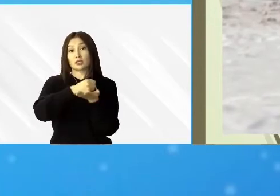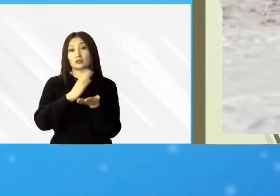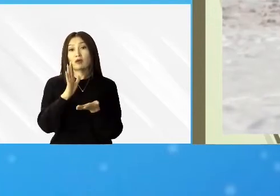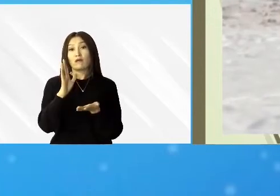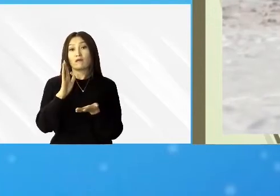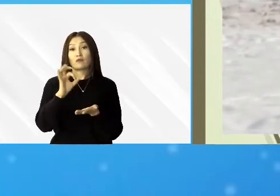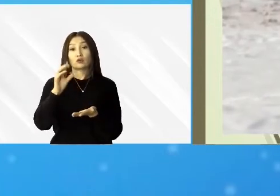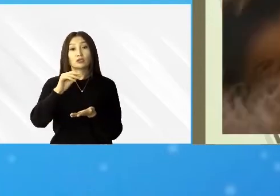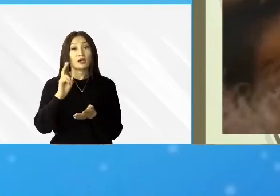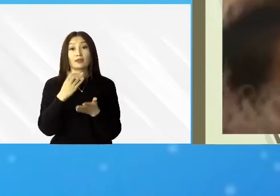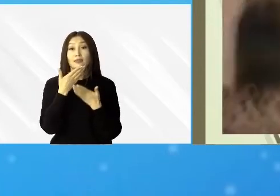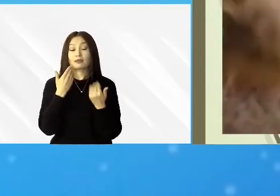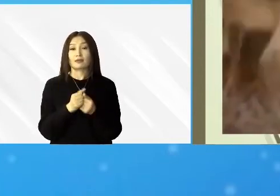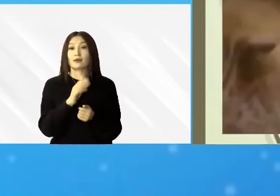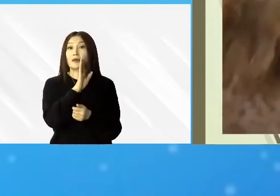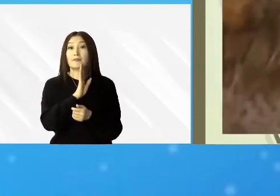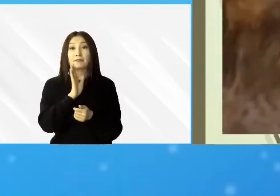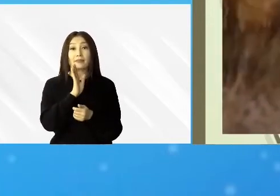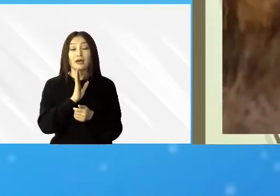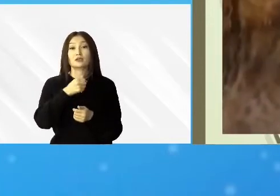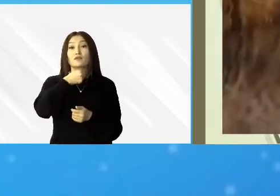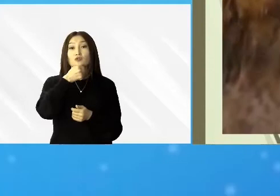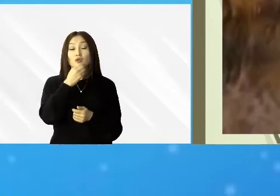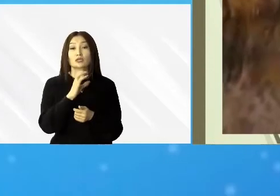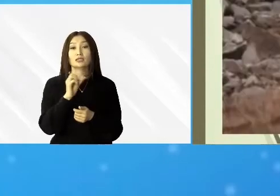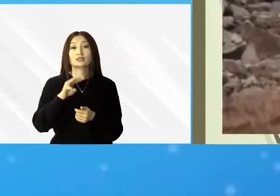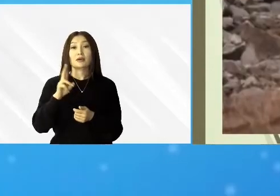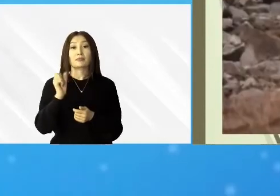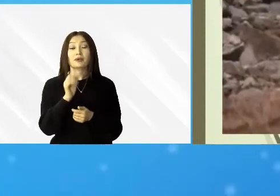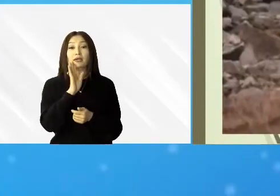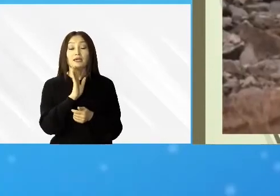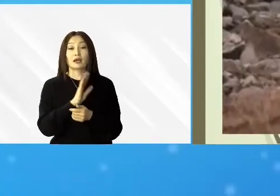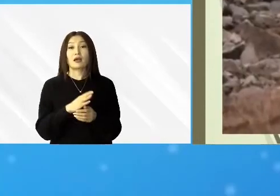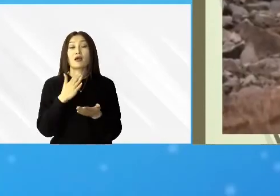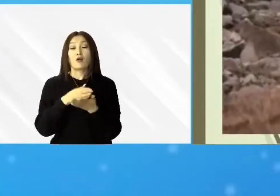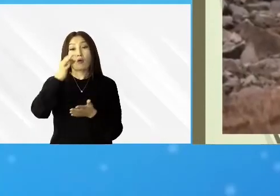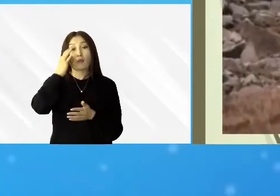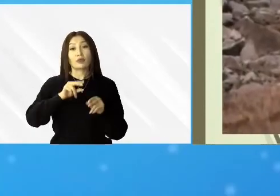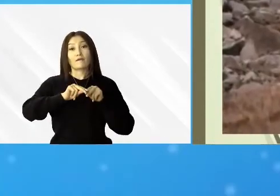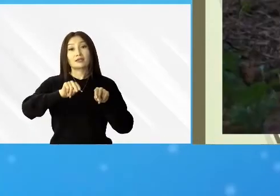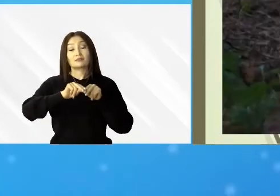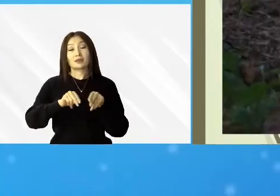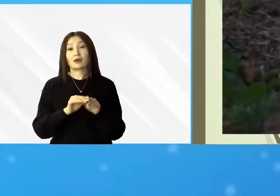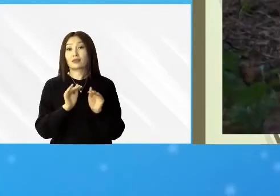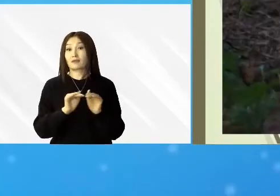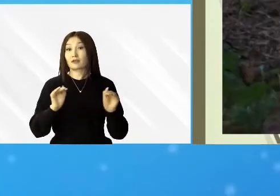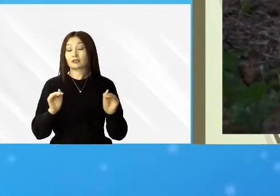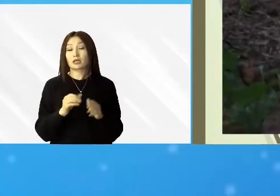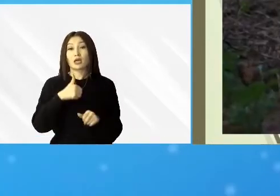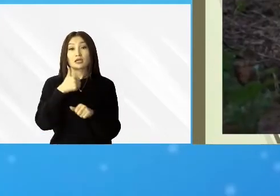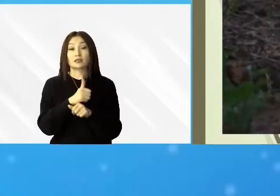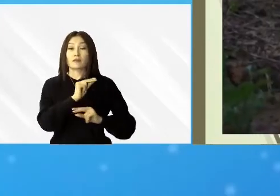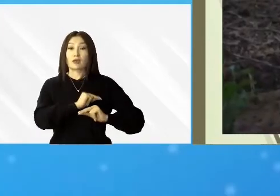нет. Мать. Взрослая самка, обладающая опытом воспитания волчат. Ее